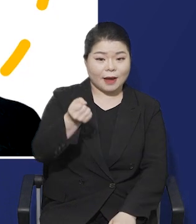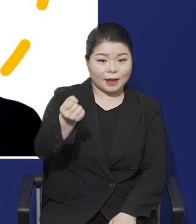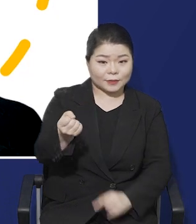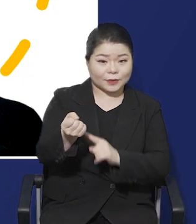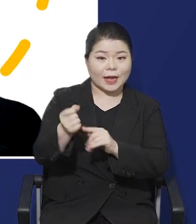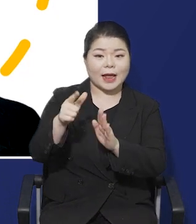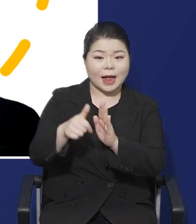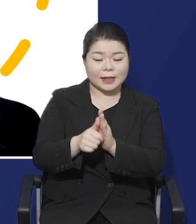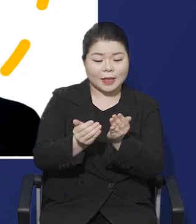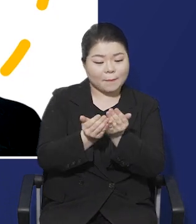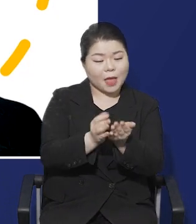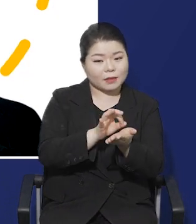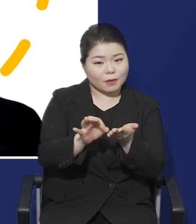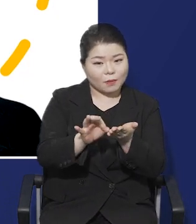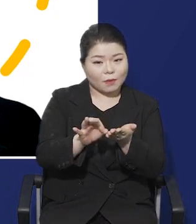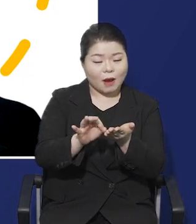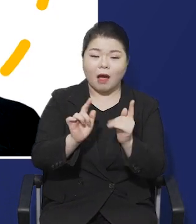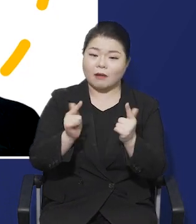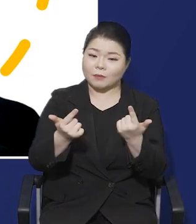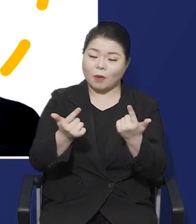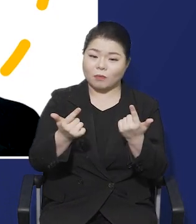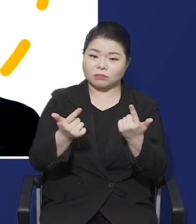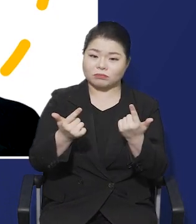위해서는 선박을 이용한다든지 아니면은